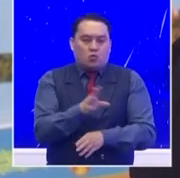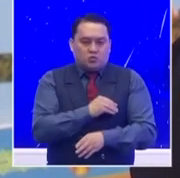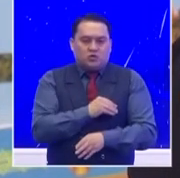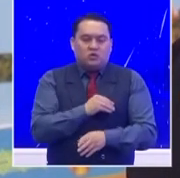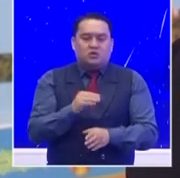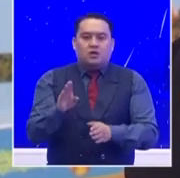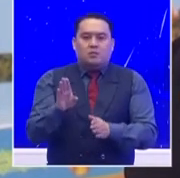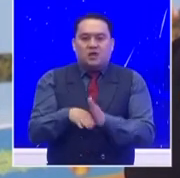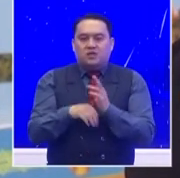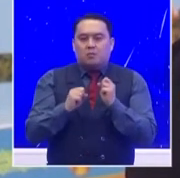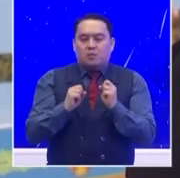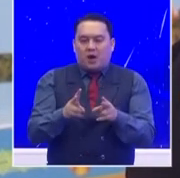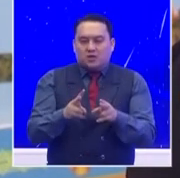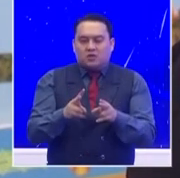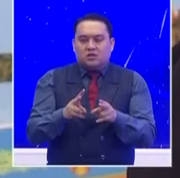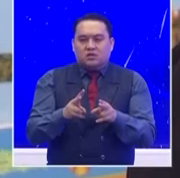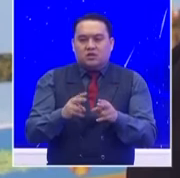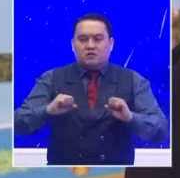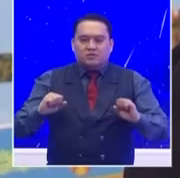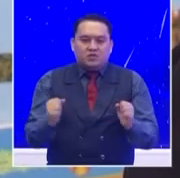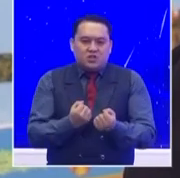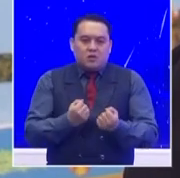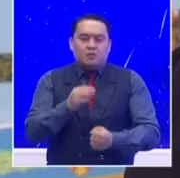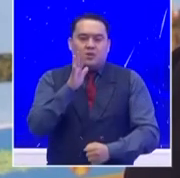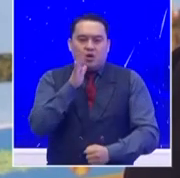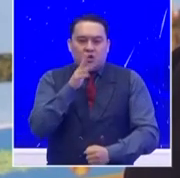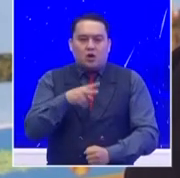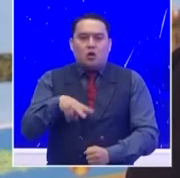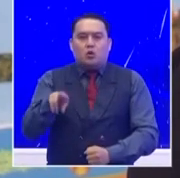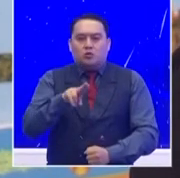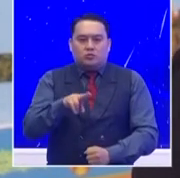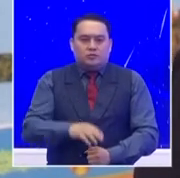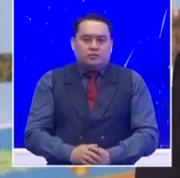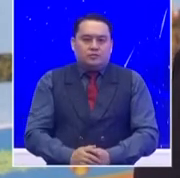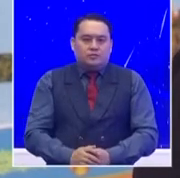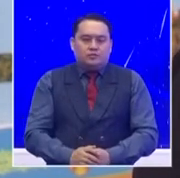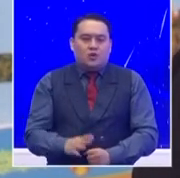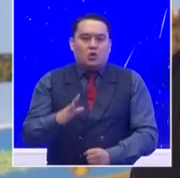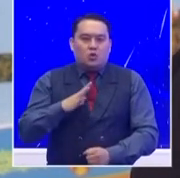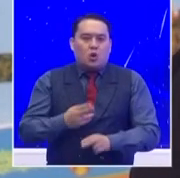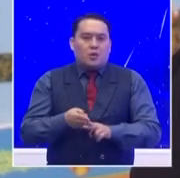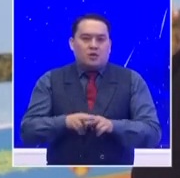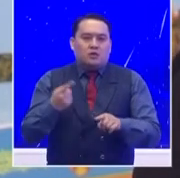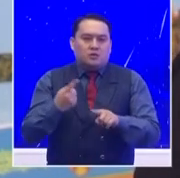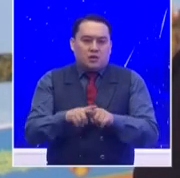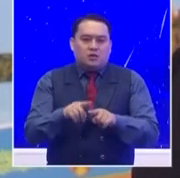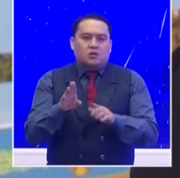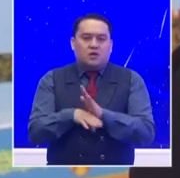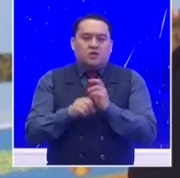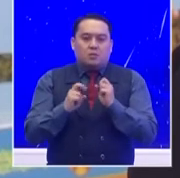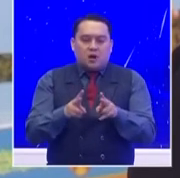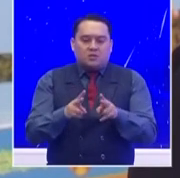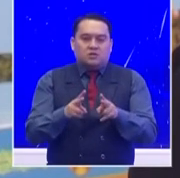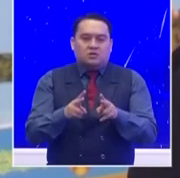безопасности в зимний период на льду кроме этого техники безопасности